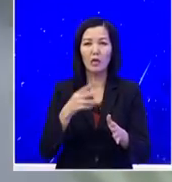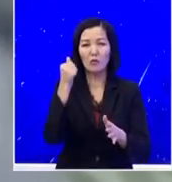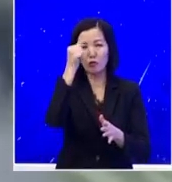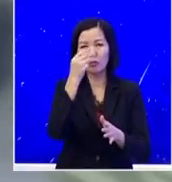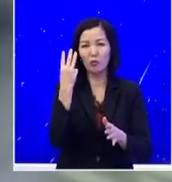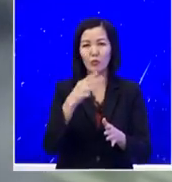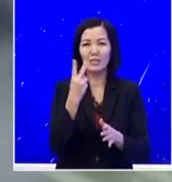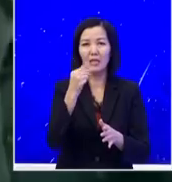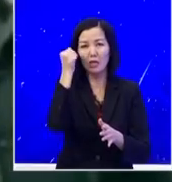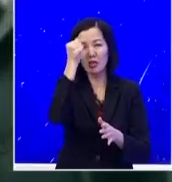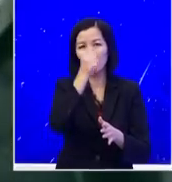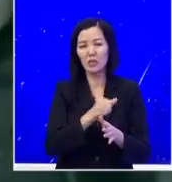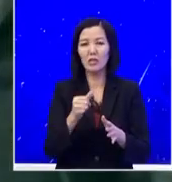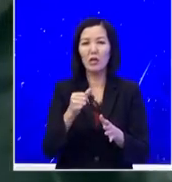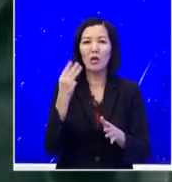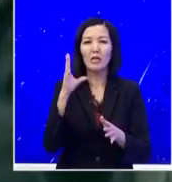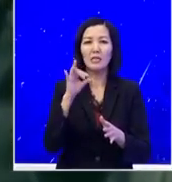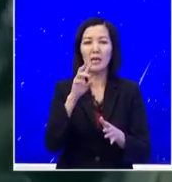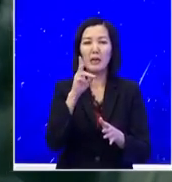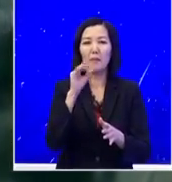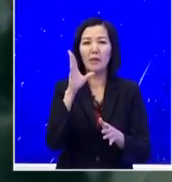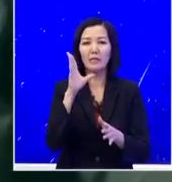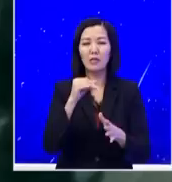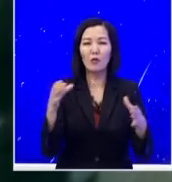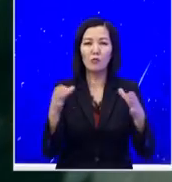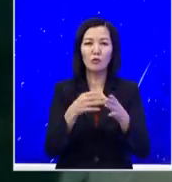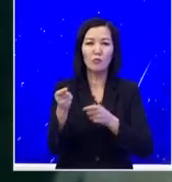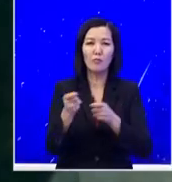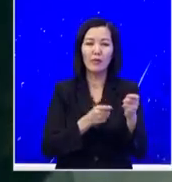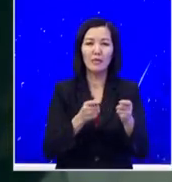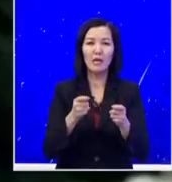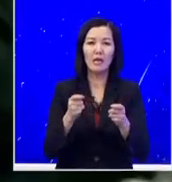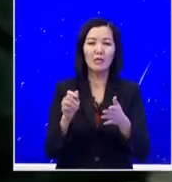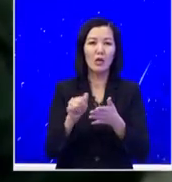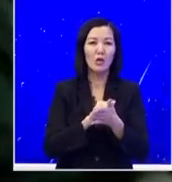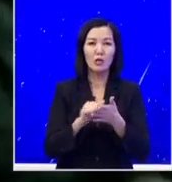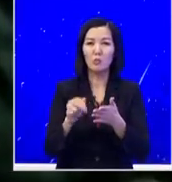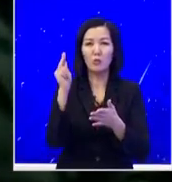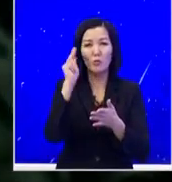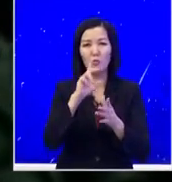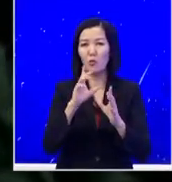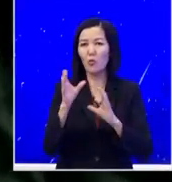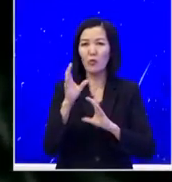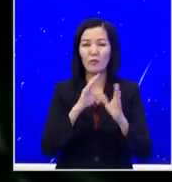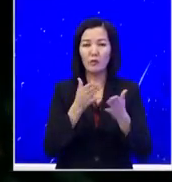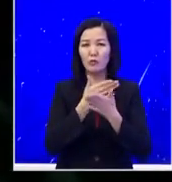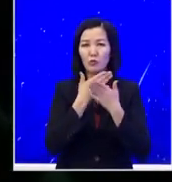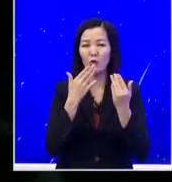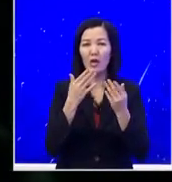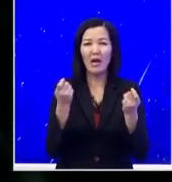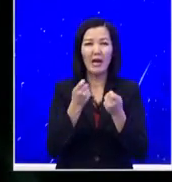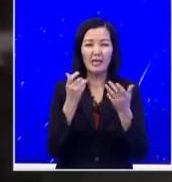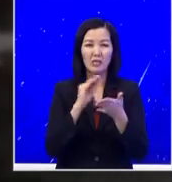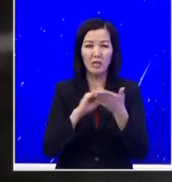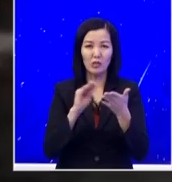32 жыл үзіліссіз сарыбастау ұжымшарын басқарады. Еш дипломсыз, оқымаған, арабша аз кем сауаты бар ғана